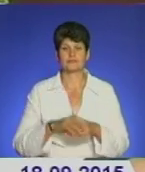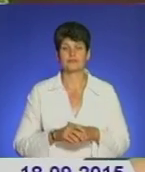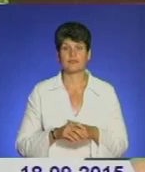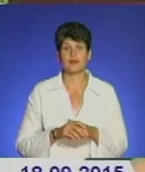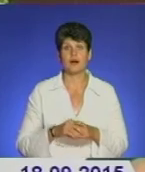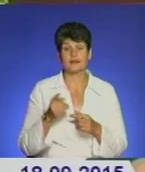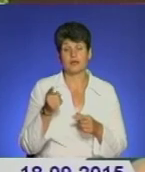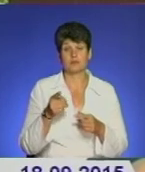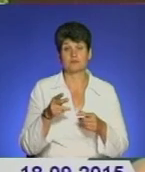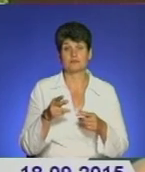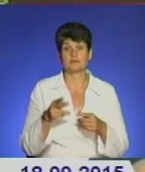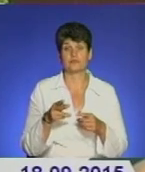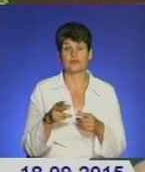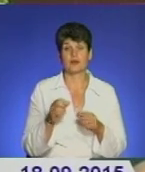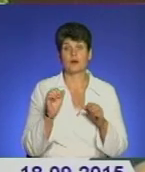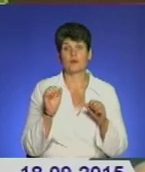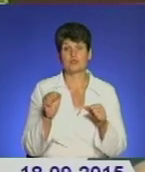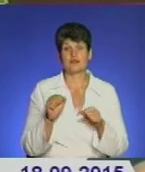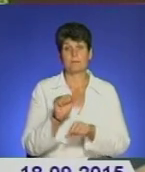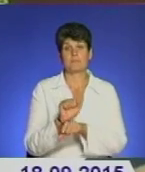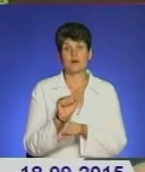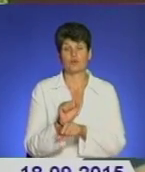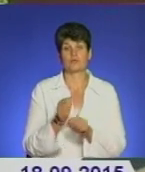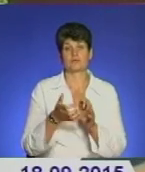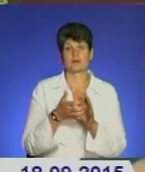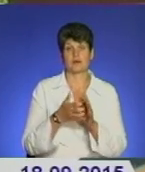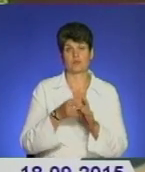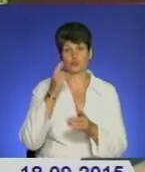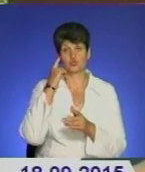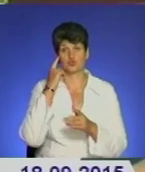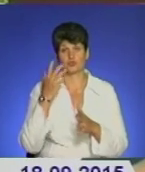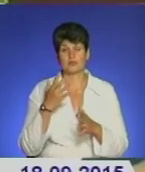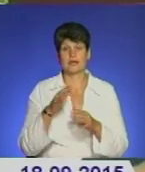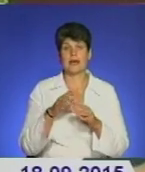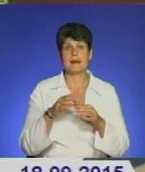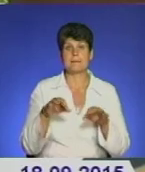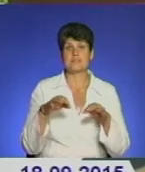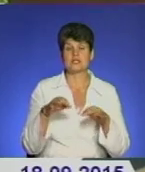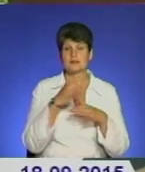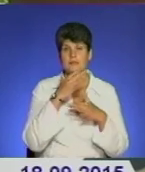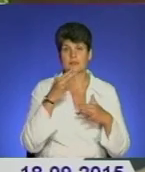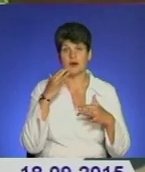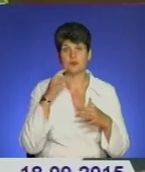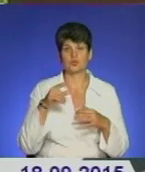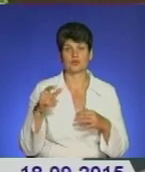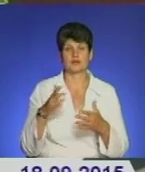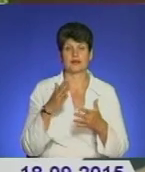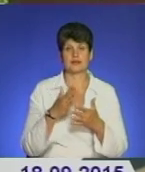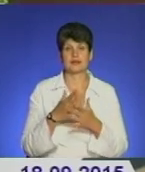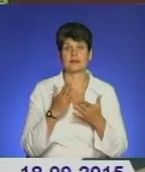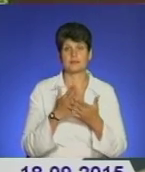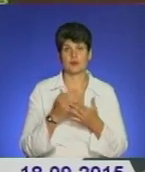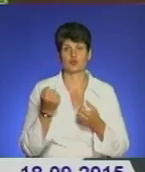по великому рахунку, ну, може якоїсь парковки ще продумати, бо машин багато, багато мешканців є, які мають